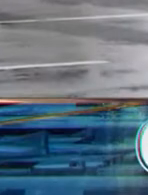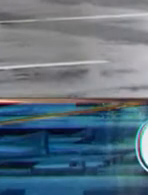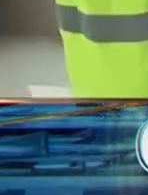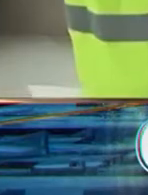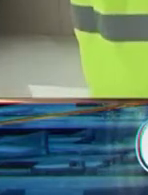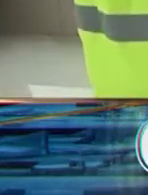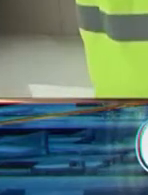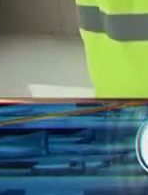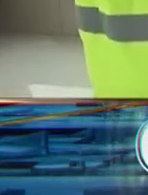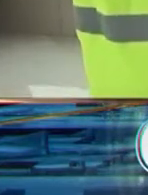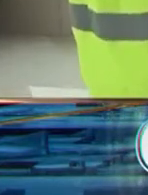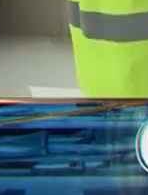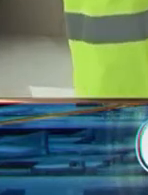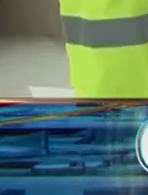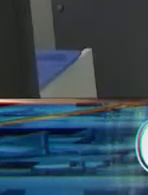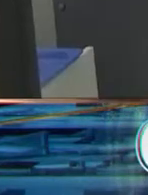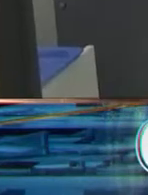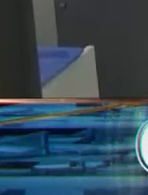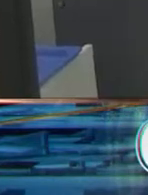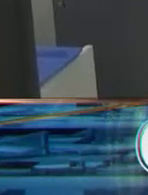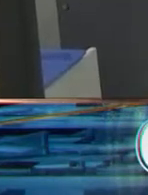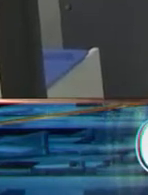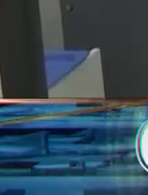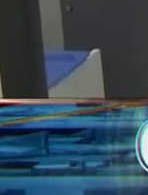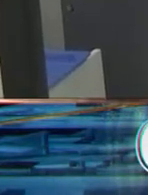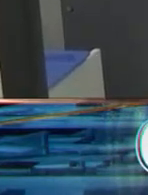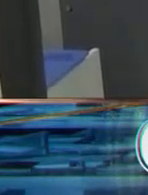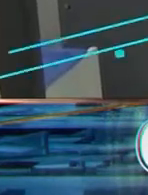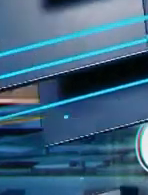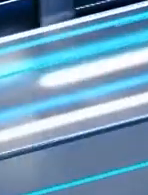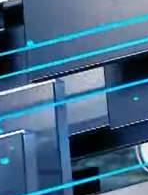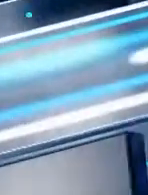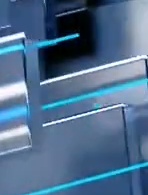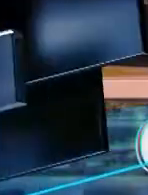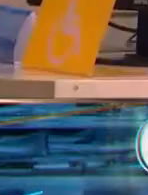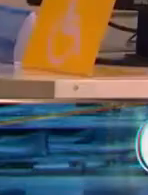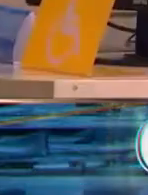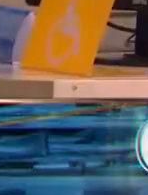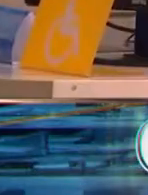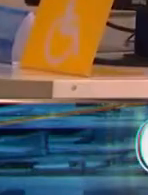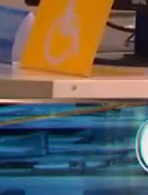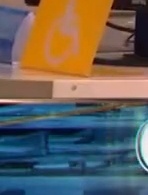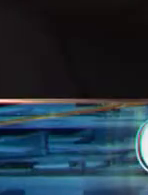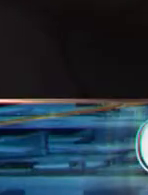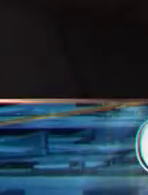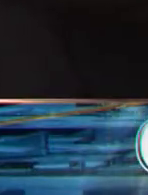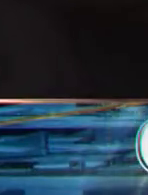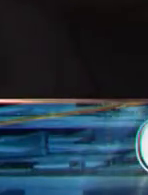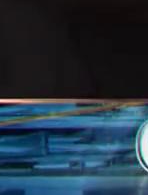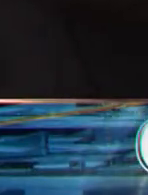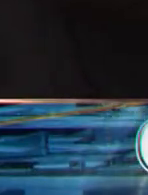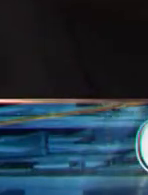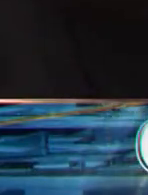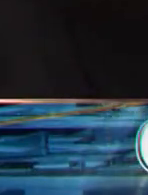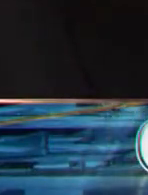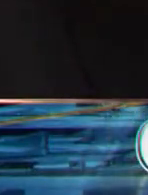превыше всего. Аэропорт Талдыкургана перешел на усиленный режим работы. Государство в помощь. Какие льготы предусмотрены